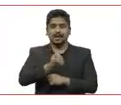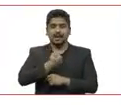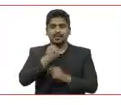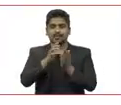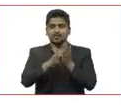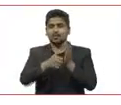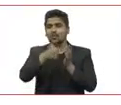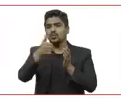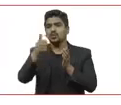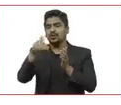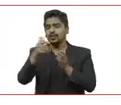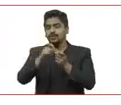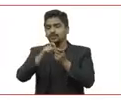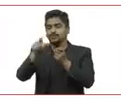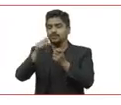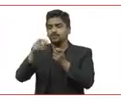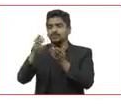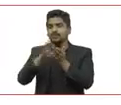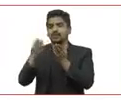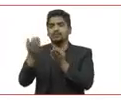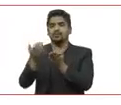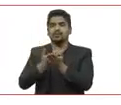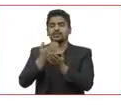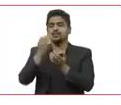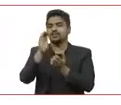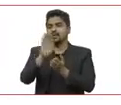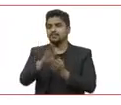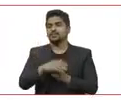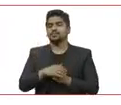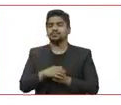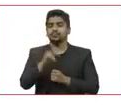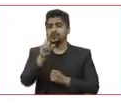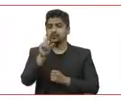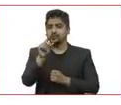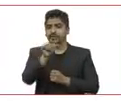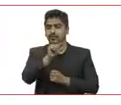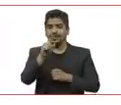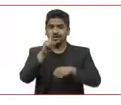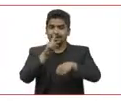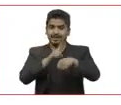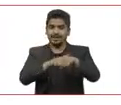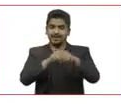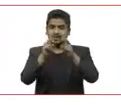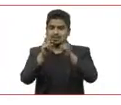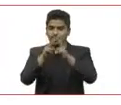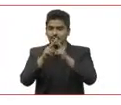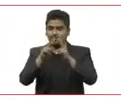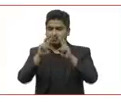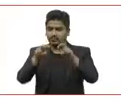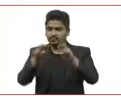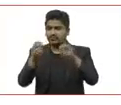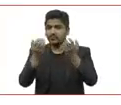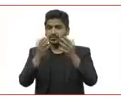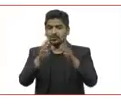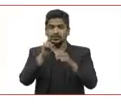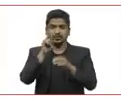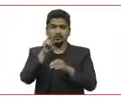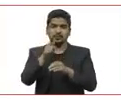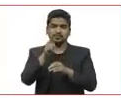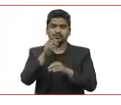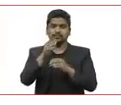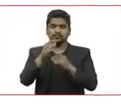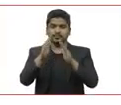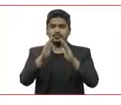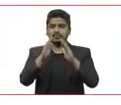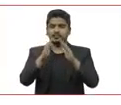आफूबाट अरूलाई सर्नबाट जोगाउन सकिन्छ। र दोस्रो कुरा, समयमा नै कन्ट्याक्ट ट्रेसिङ गरेको खण्डमा, जुन तपाईँले यो